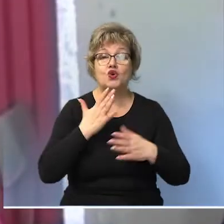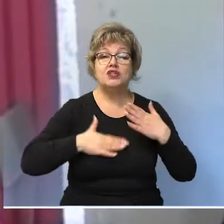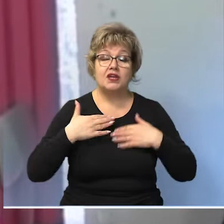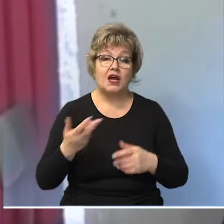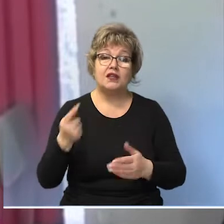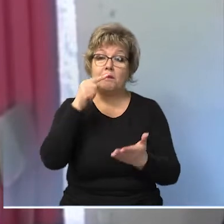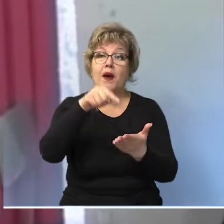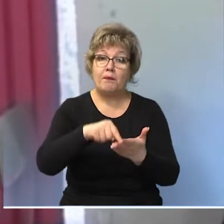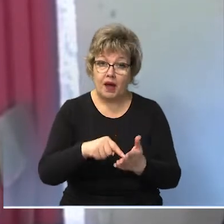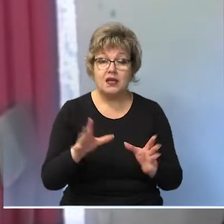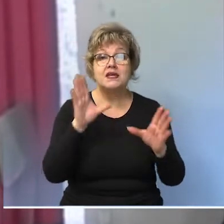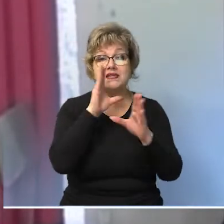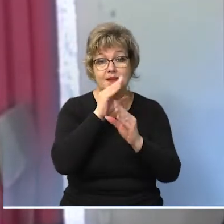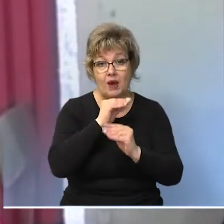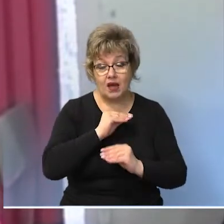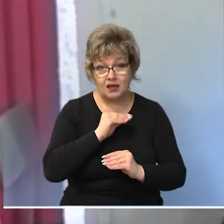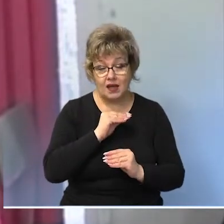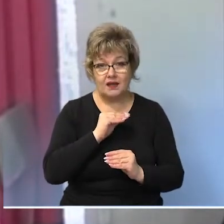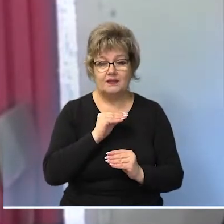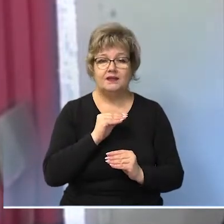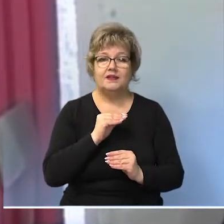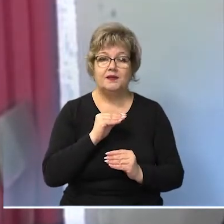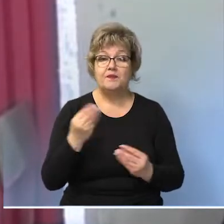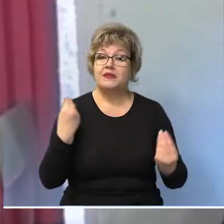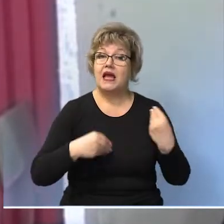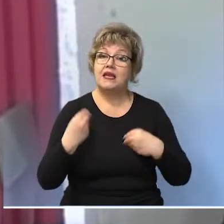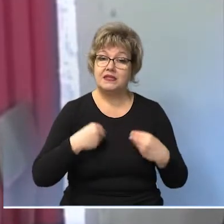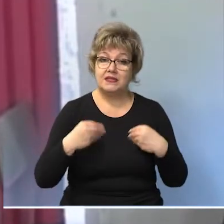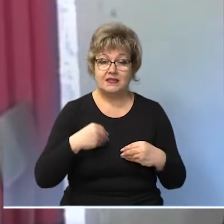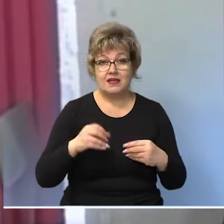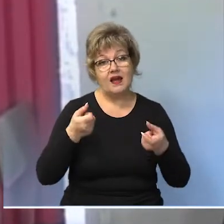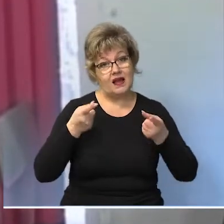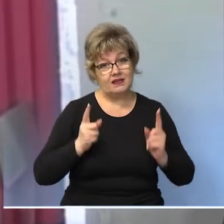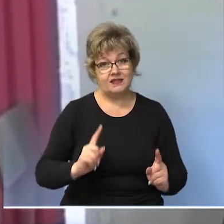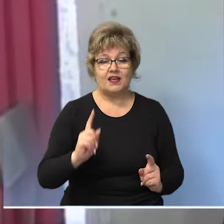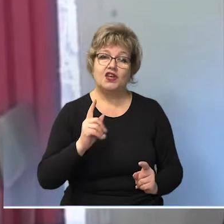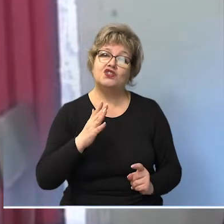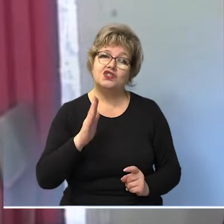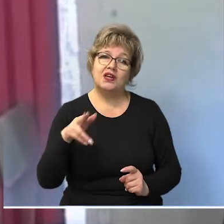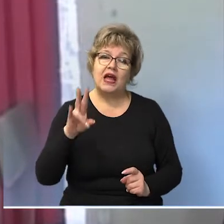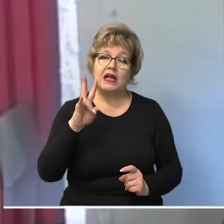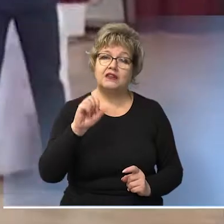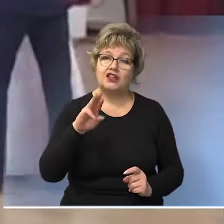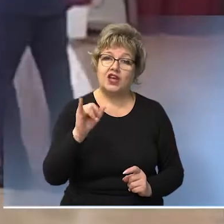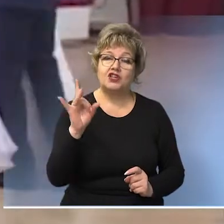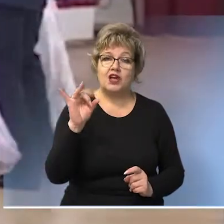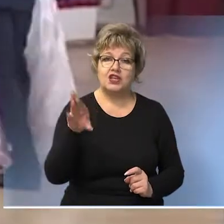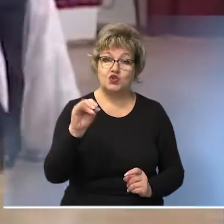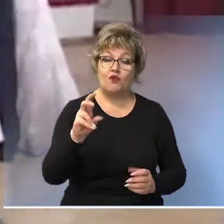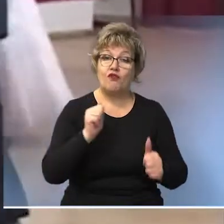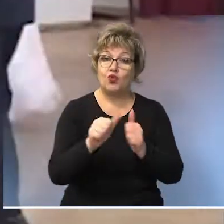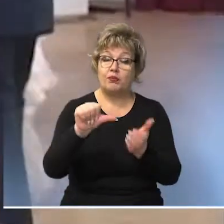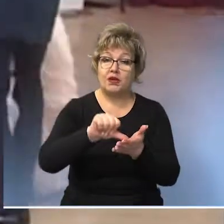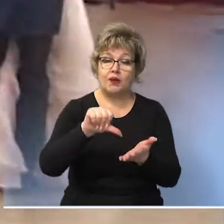рада, что я попала и тоже смогла нарядиться, как нас настоящая Наташа Ростова. В конкурсной